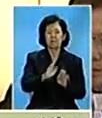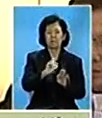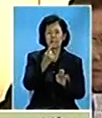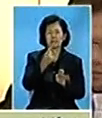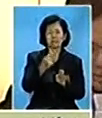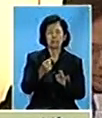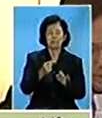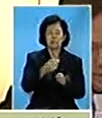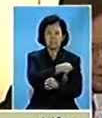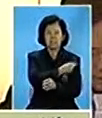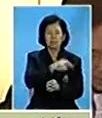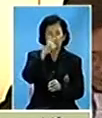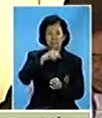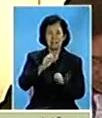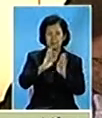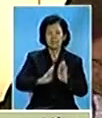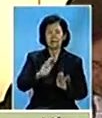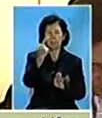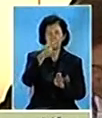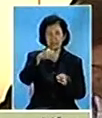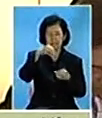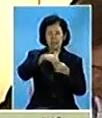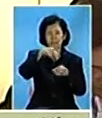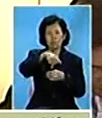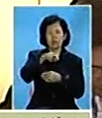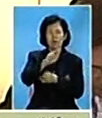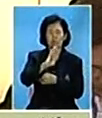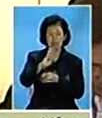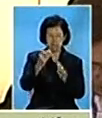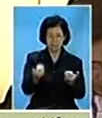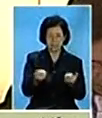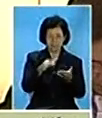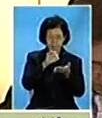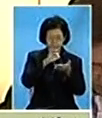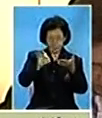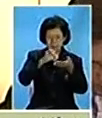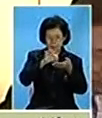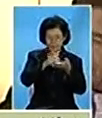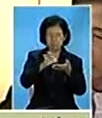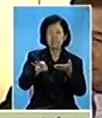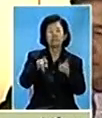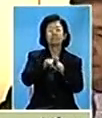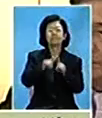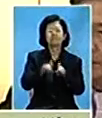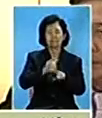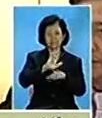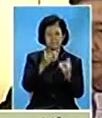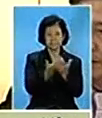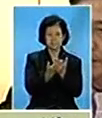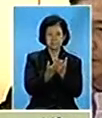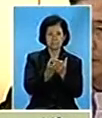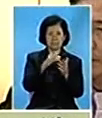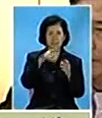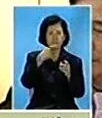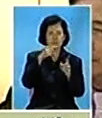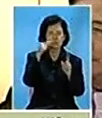ะนั้นในพรบนี้ถ้าสังเกตและดูให้ดีนะครับก็จะเขียนอยู่ในกรณีเช่นนี้เหมือนกันหมดถ้าพูดถึงการแพทย์แผนไทย